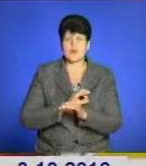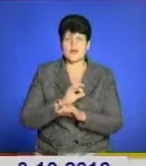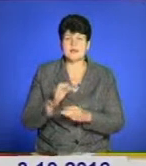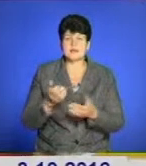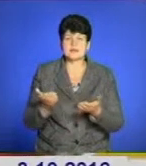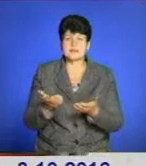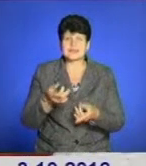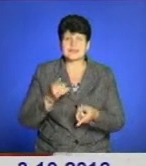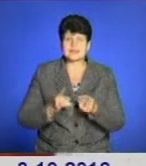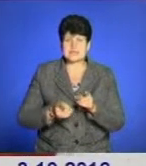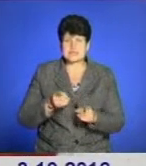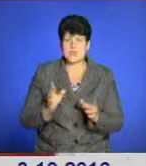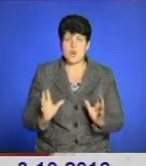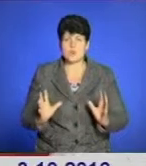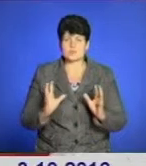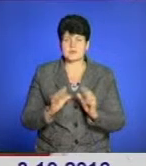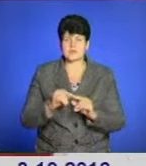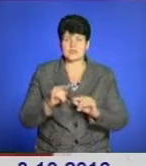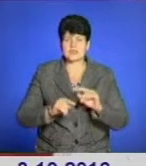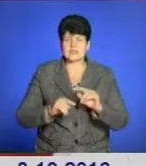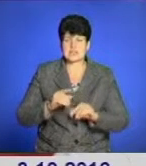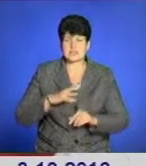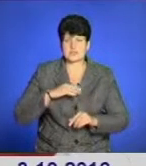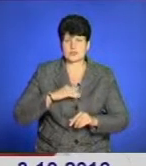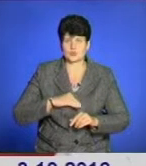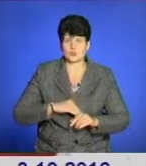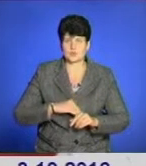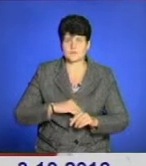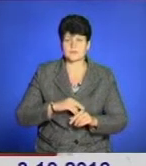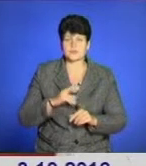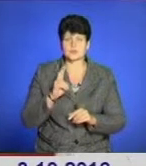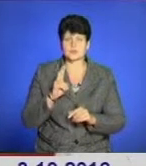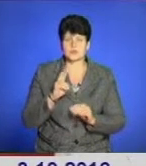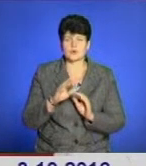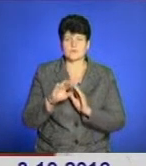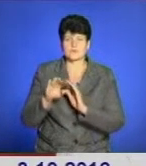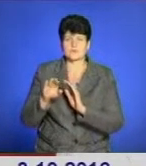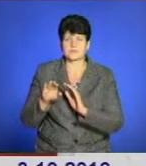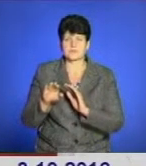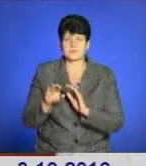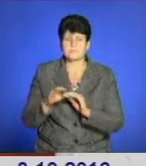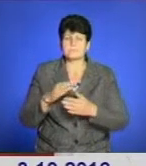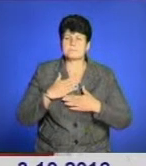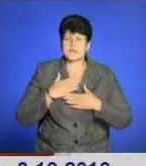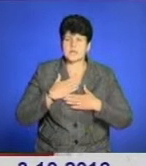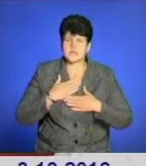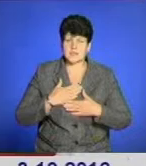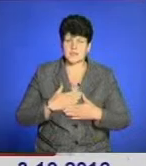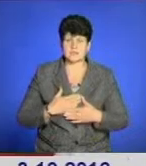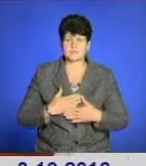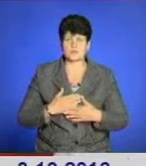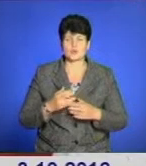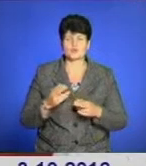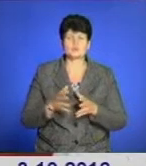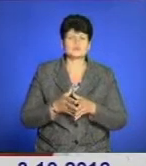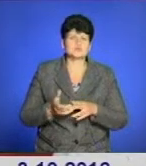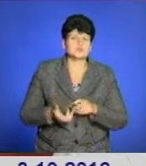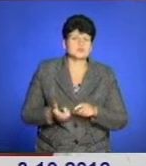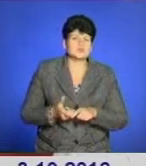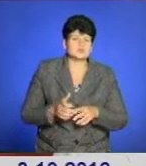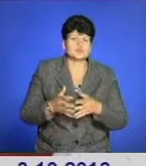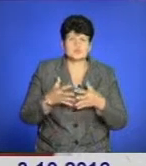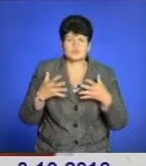який дійсно об'єднує рідні душі, які повідкликалися. Надзвичайно приємно, безмежно